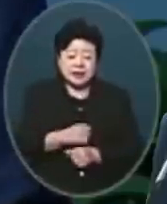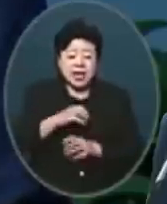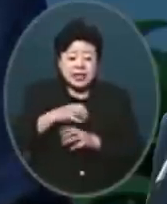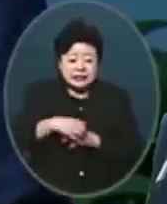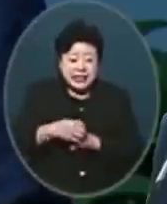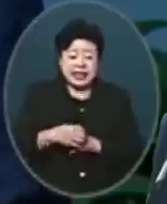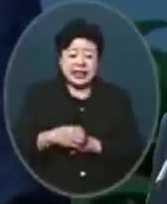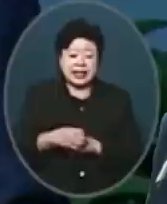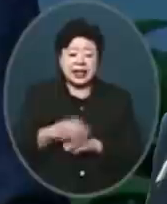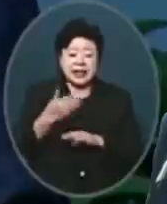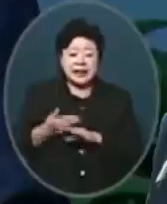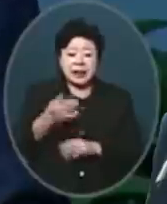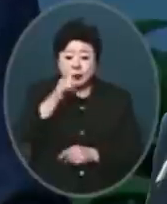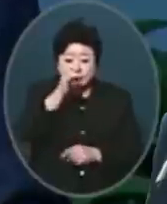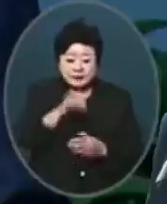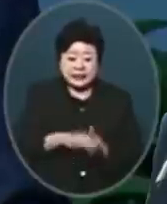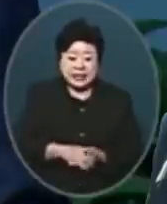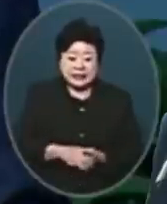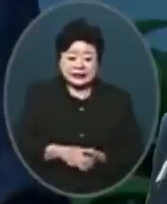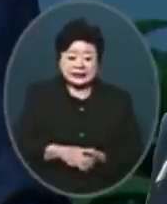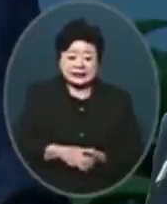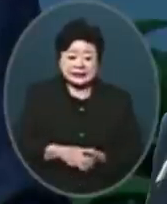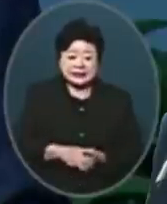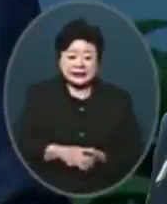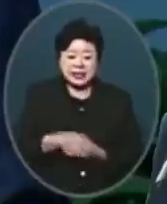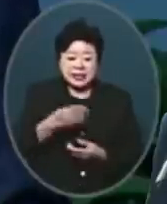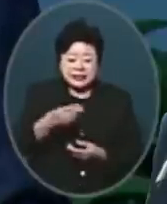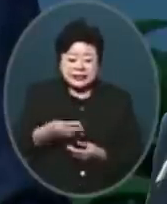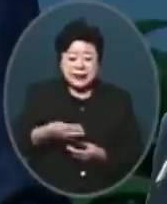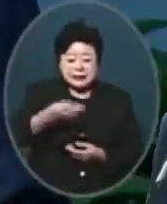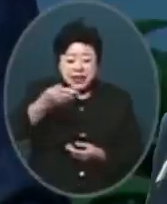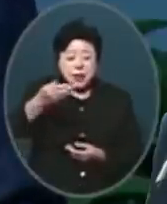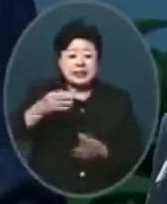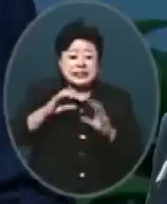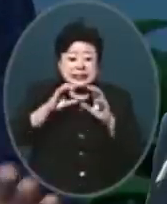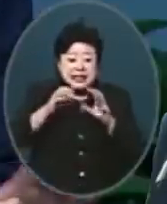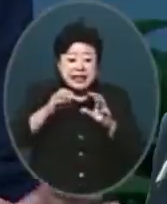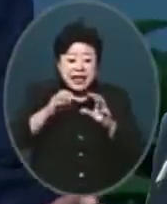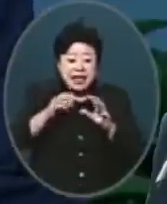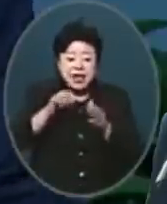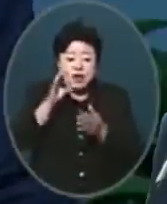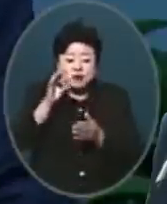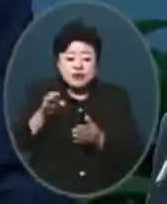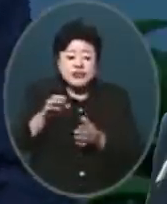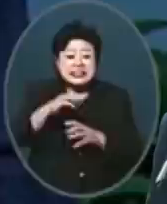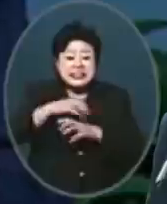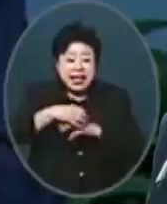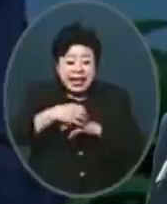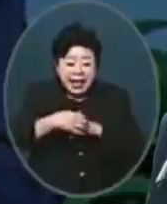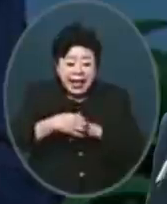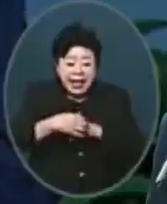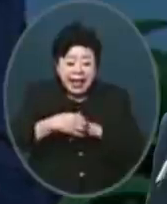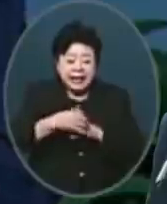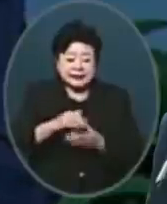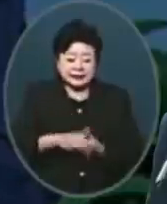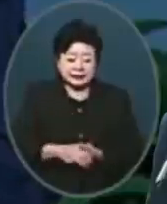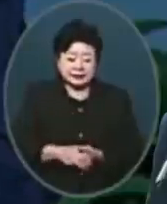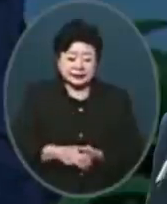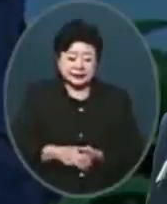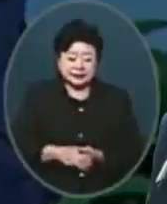세계가 따로 있습니다. 3차원의 세계인 물질 세계는